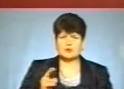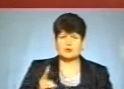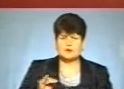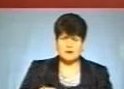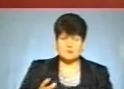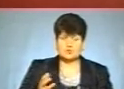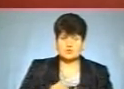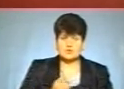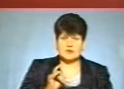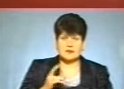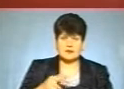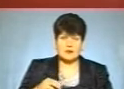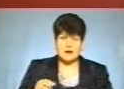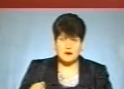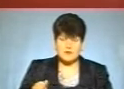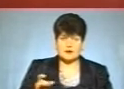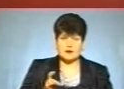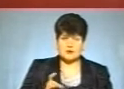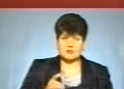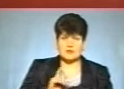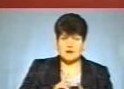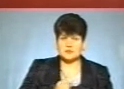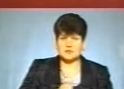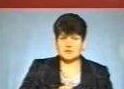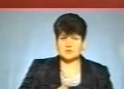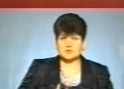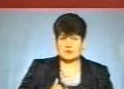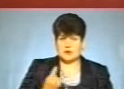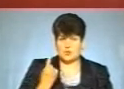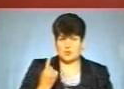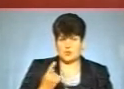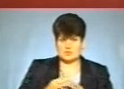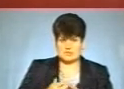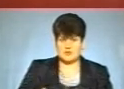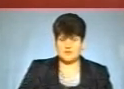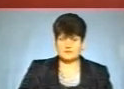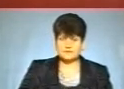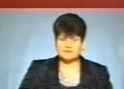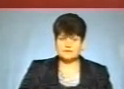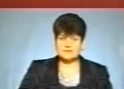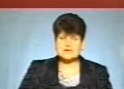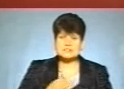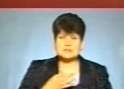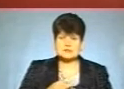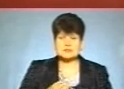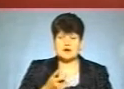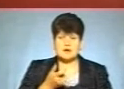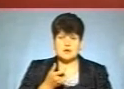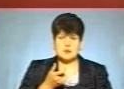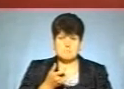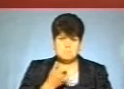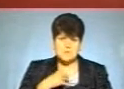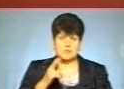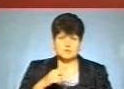РДА і районна рада працює лише заради одного села. Сказав пан Дубілець, що спочатку